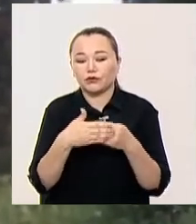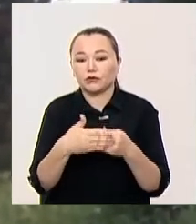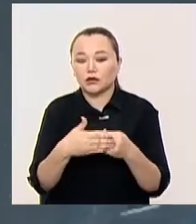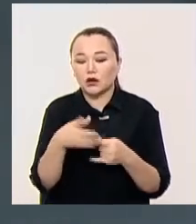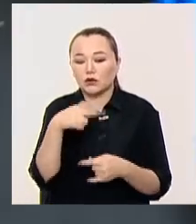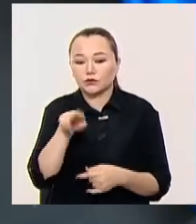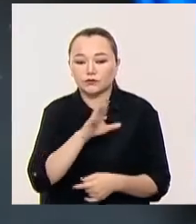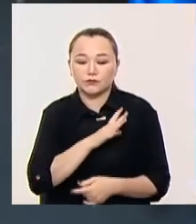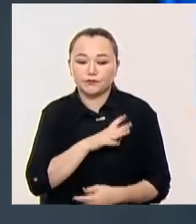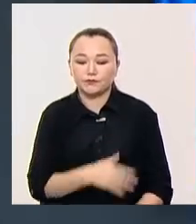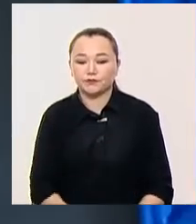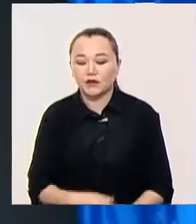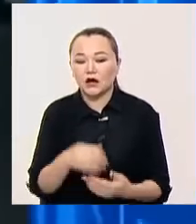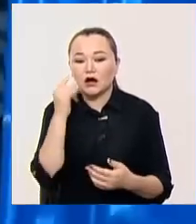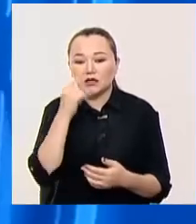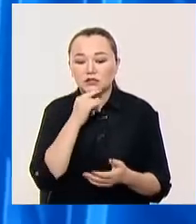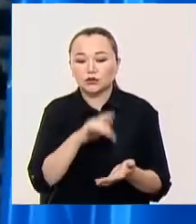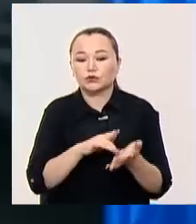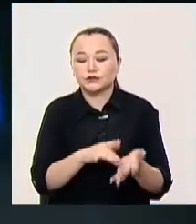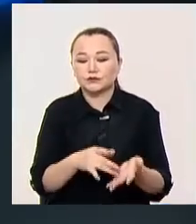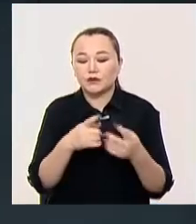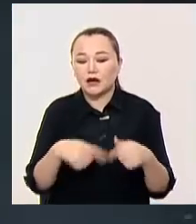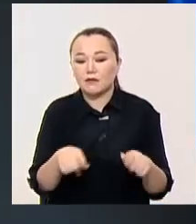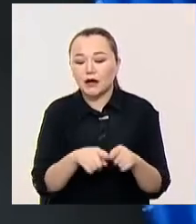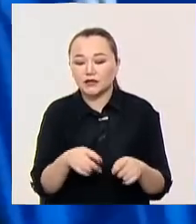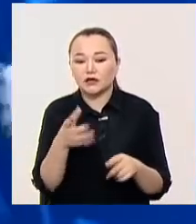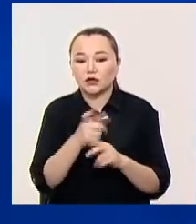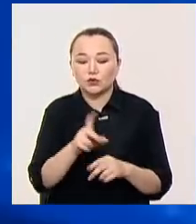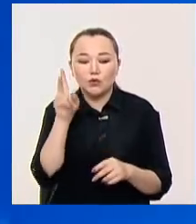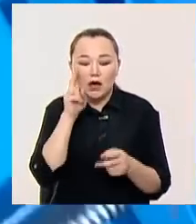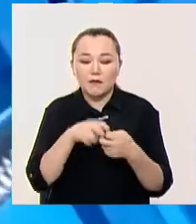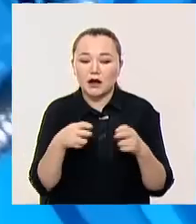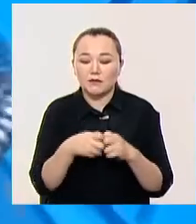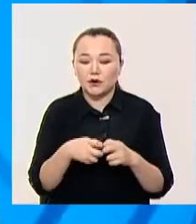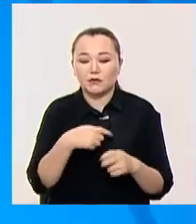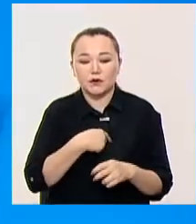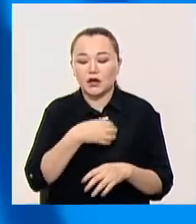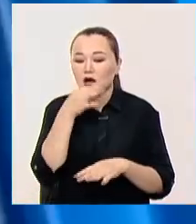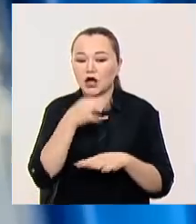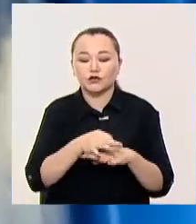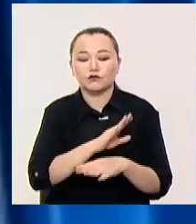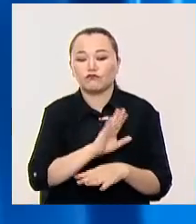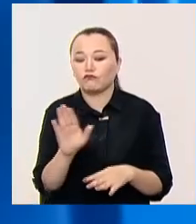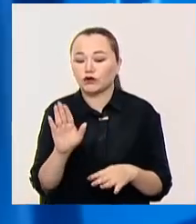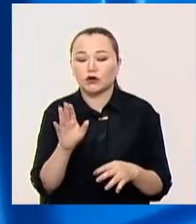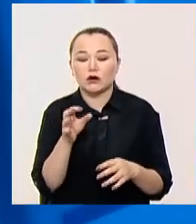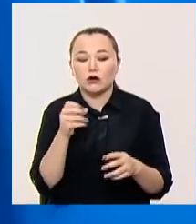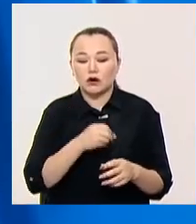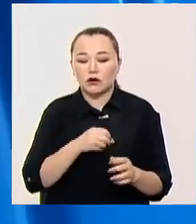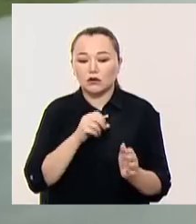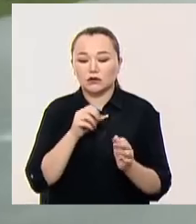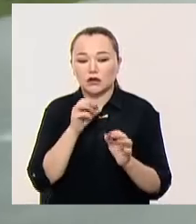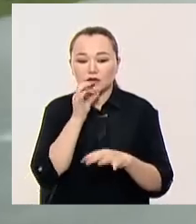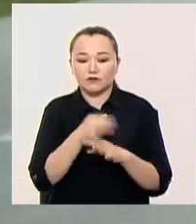калады. Ал Казак туризм компаниясы жыр болган дарытхана маселесине биз жоопту эмеспиз деп ат тонун ала